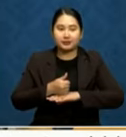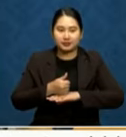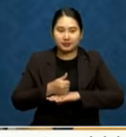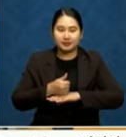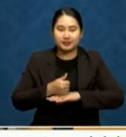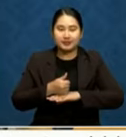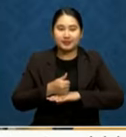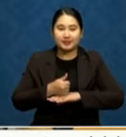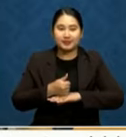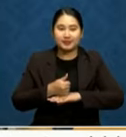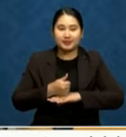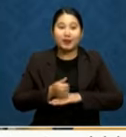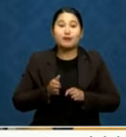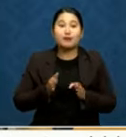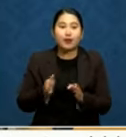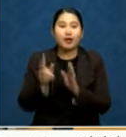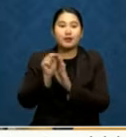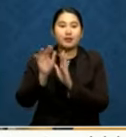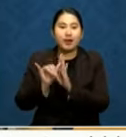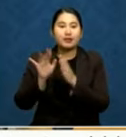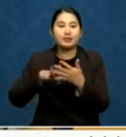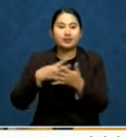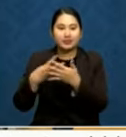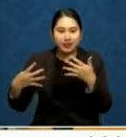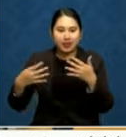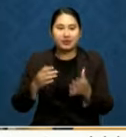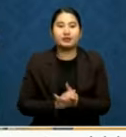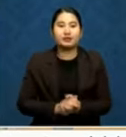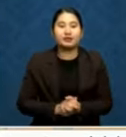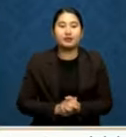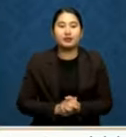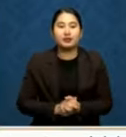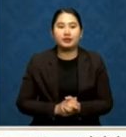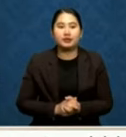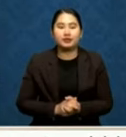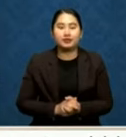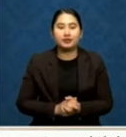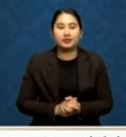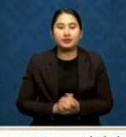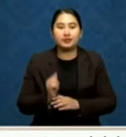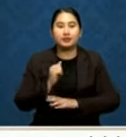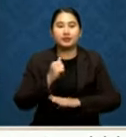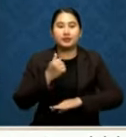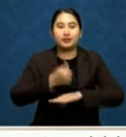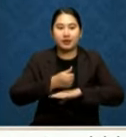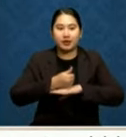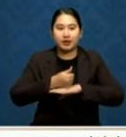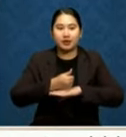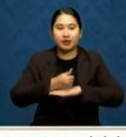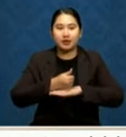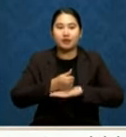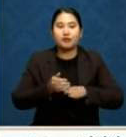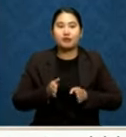จันเพ็งเพ็ญ นะครับผู้อำนวยการฝ่ายนโยบายและแผนท่านนาวาโทมนูลศักดิ์ปรีชาพรนะ